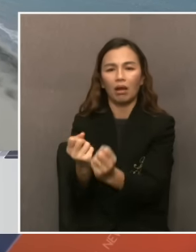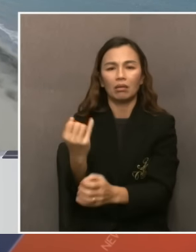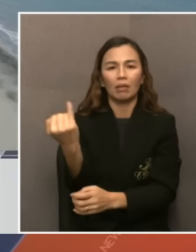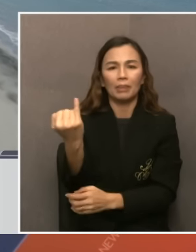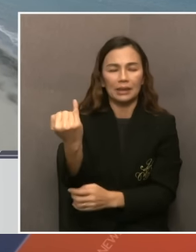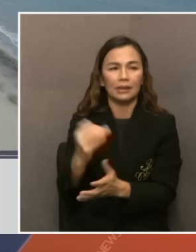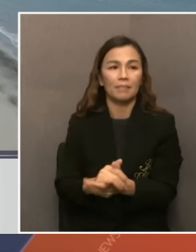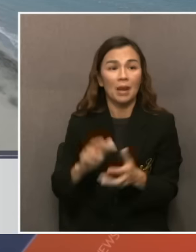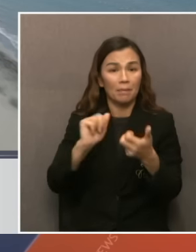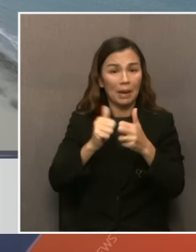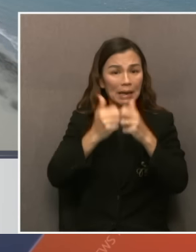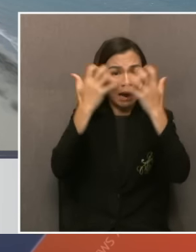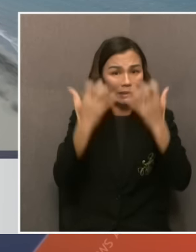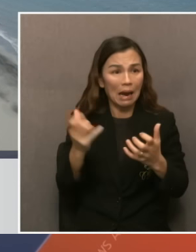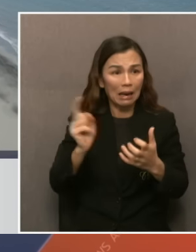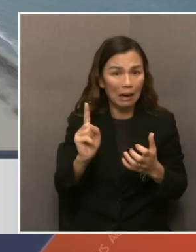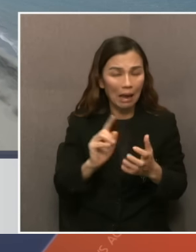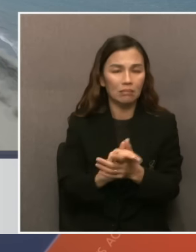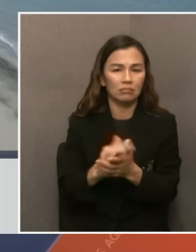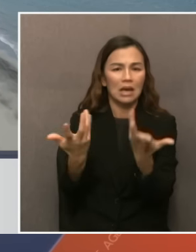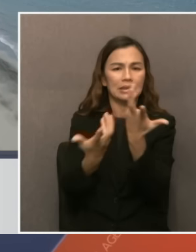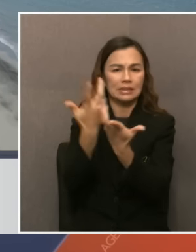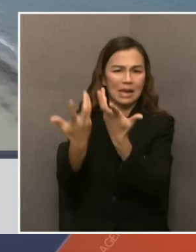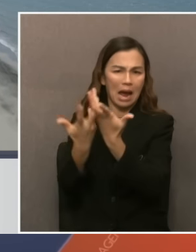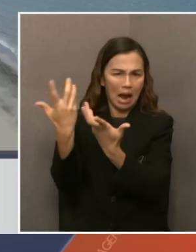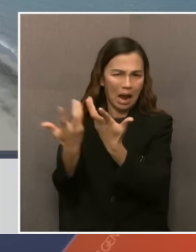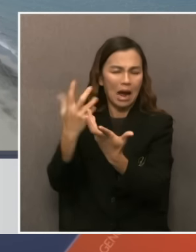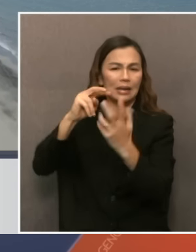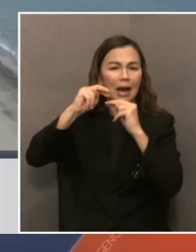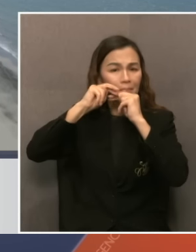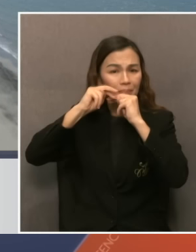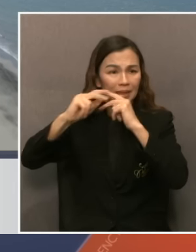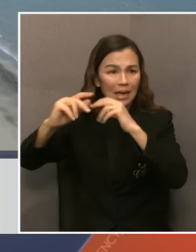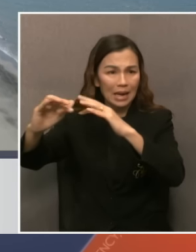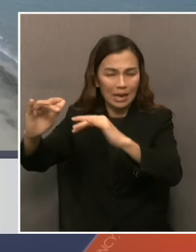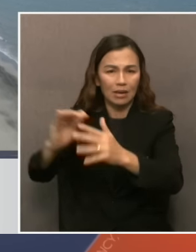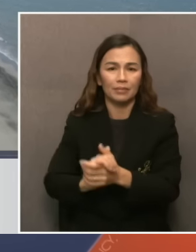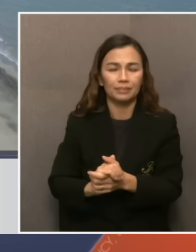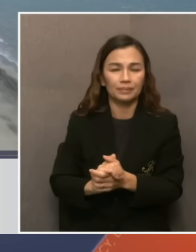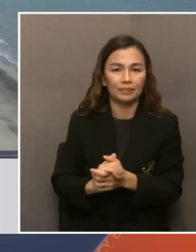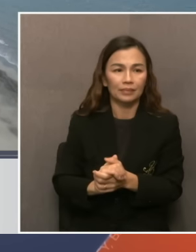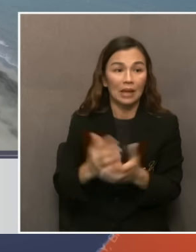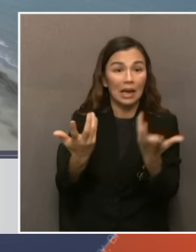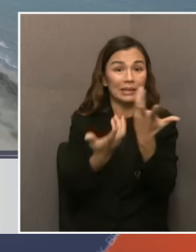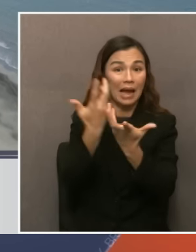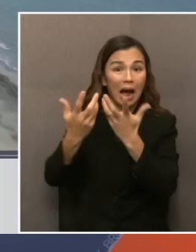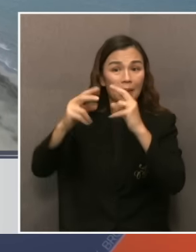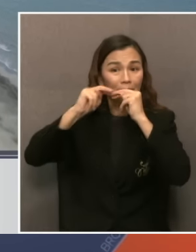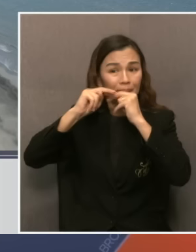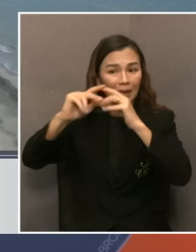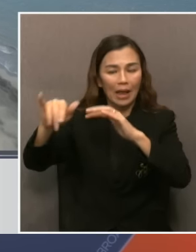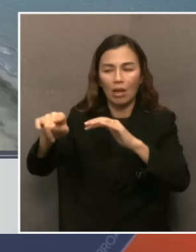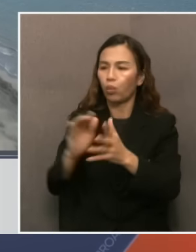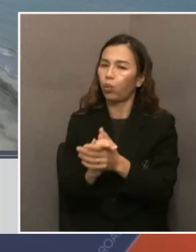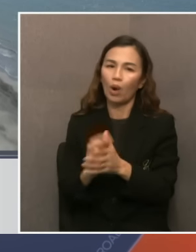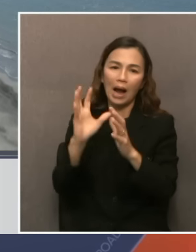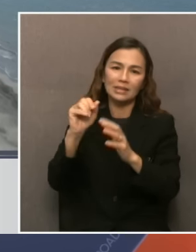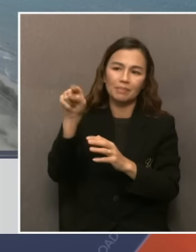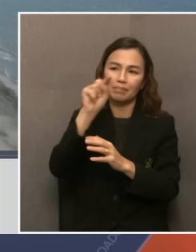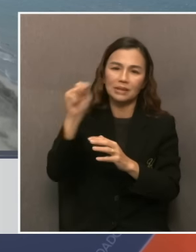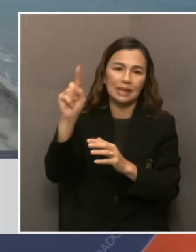แรงสุดก็คงจะเป็นเรื่องของหญ้าทะเลเพราะหญ้าทะเลเนี่ยเสียหายเยอะมากนะฮะเรียกว่าเกินครึ่งก็ว่าได้นะครับโดยเฉพา